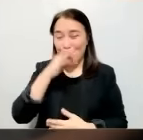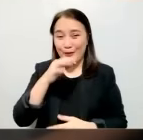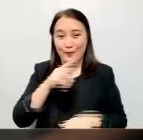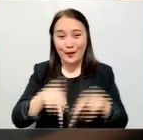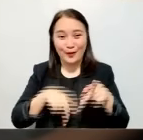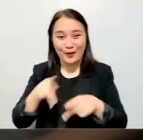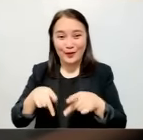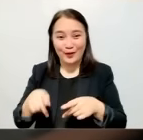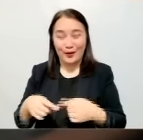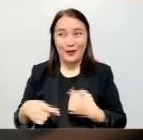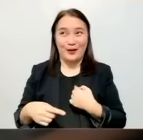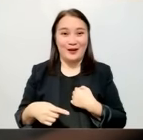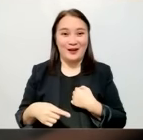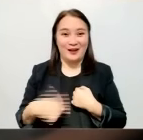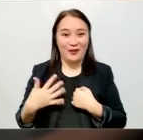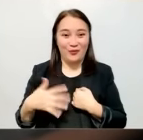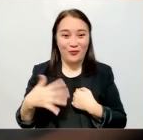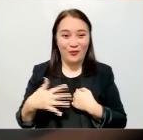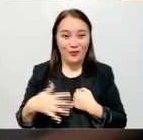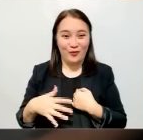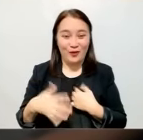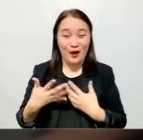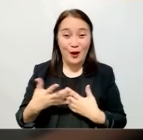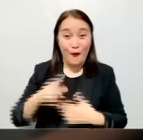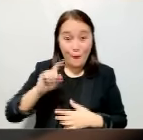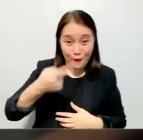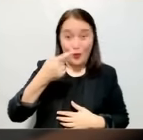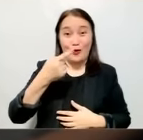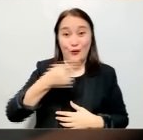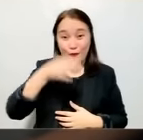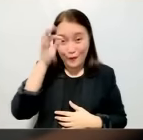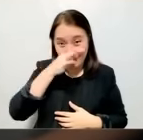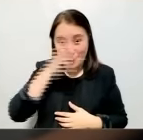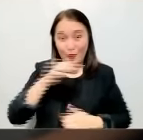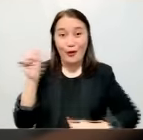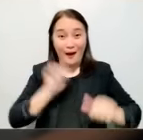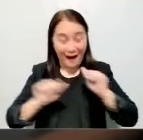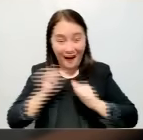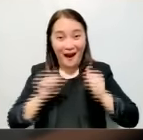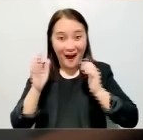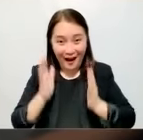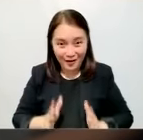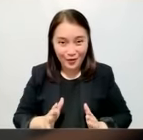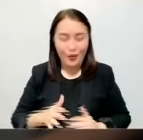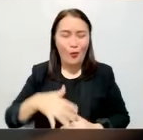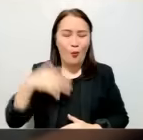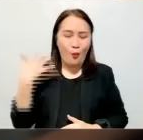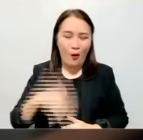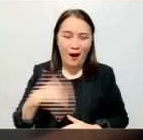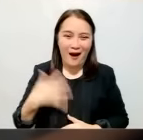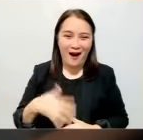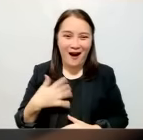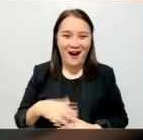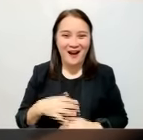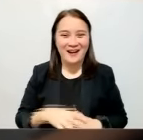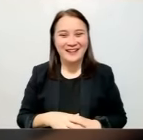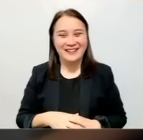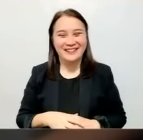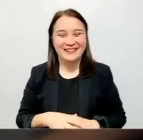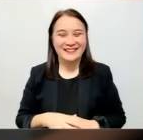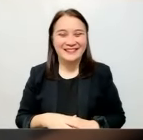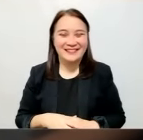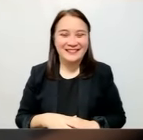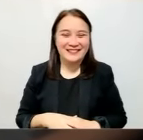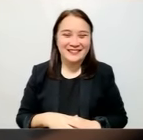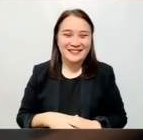then I see them like, first Filipino actor to book lead. And I'm like,